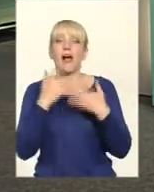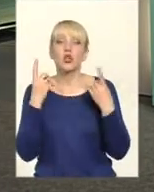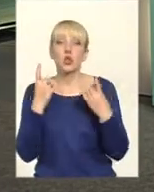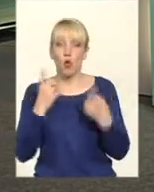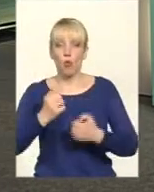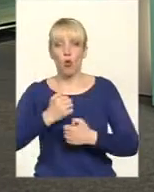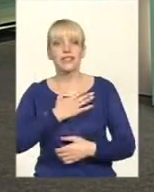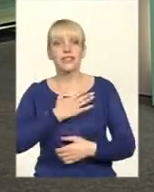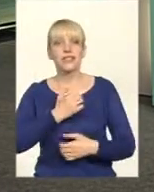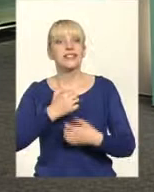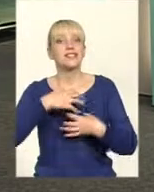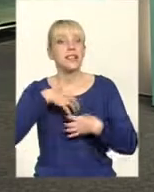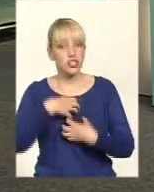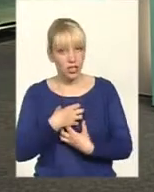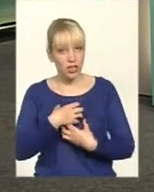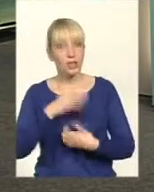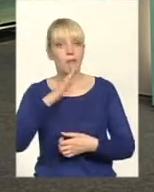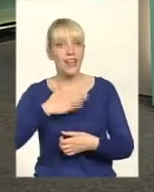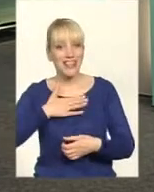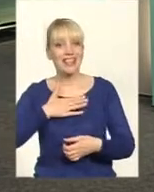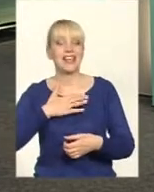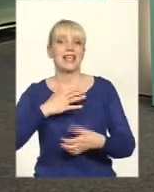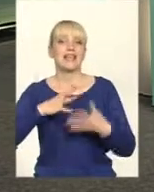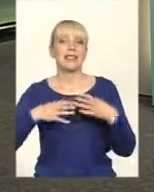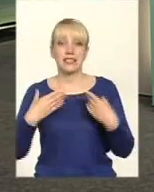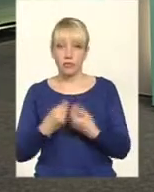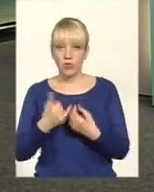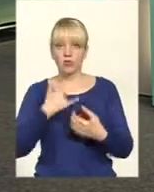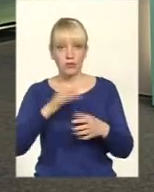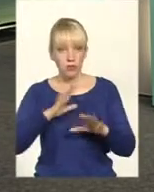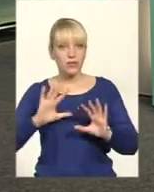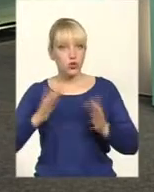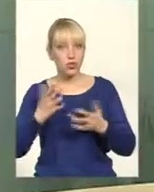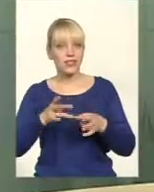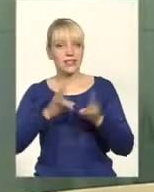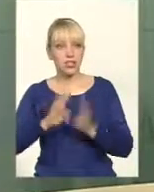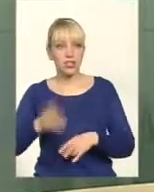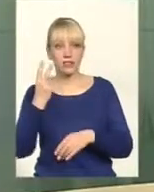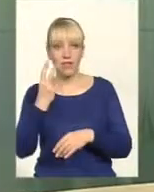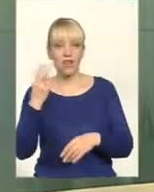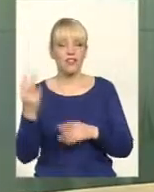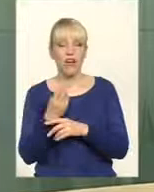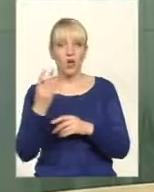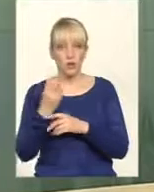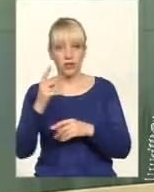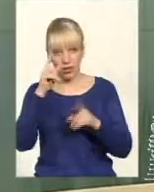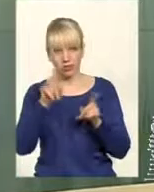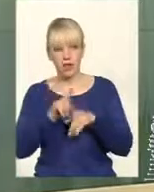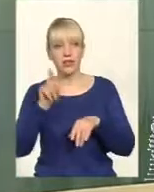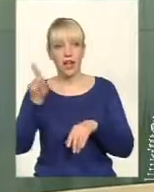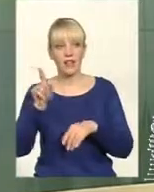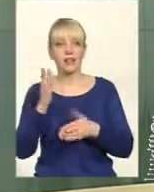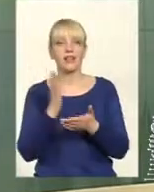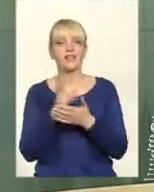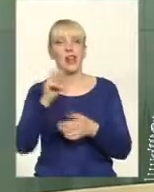сожалению, в моей семье даже случилось несчастье. Два двоюродных моих брата, они находятся на